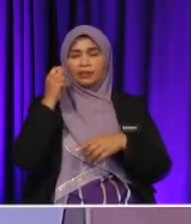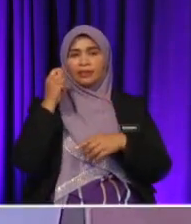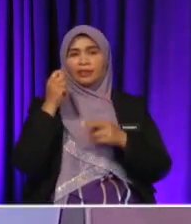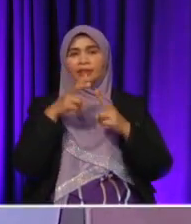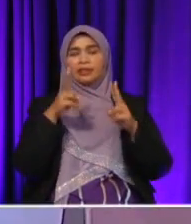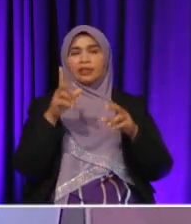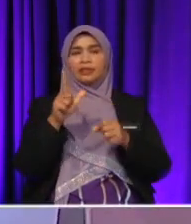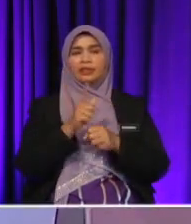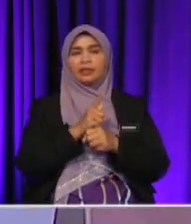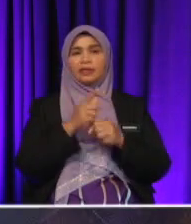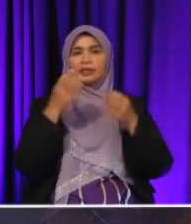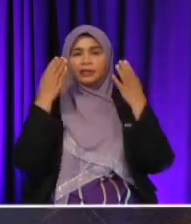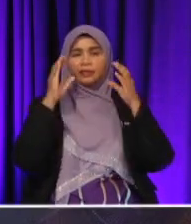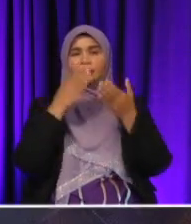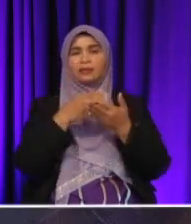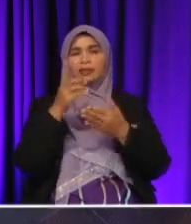lengkap